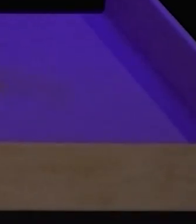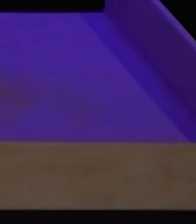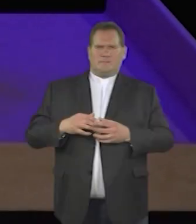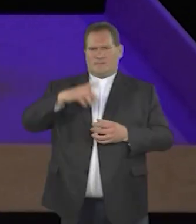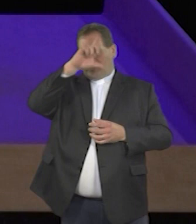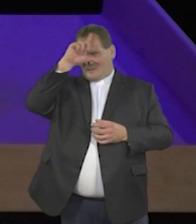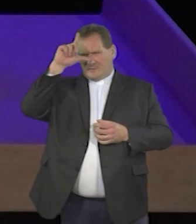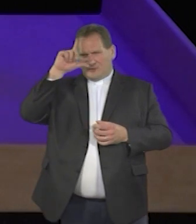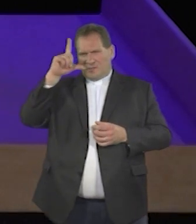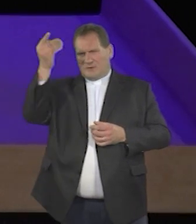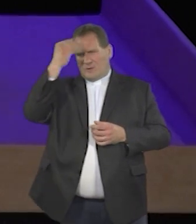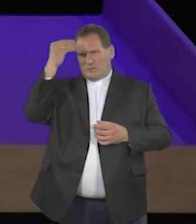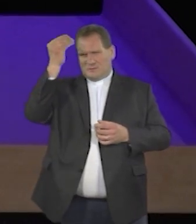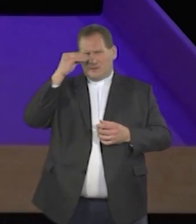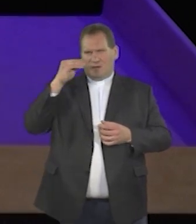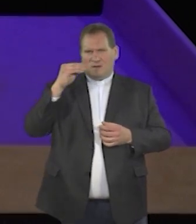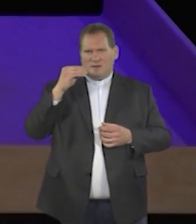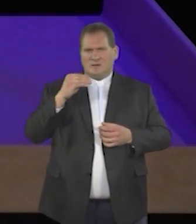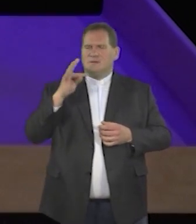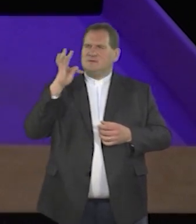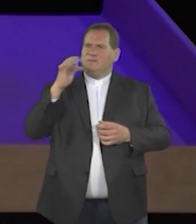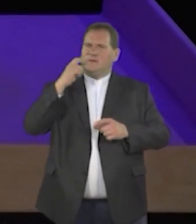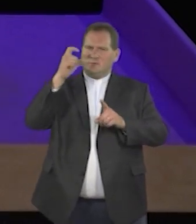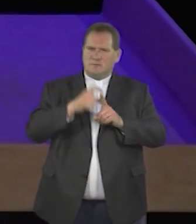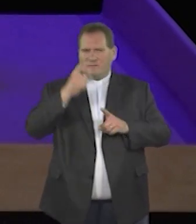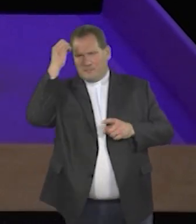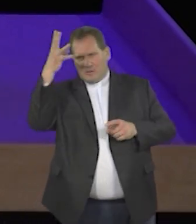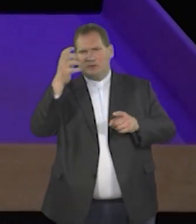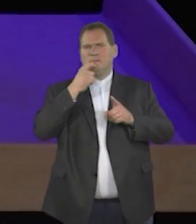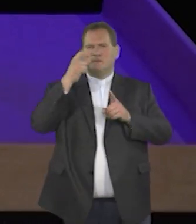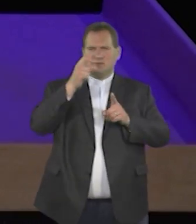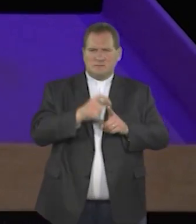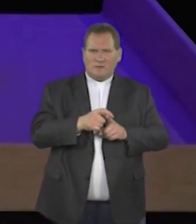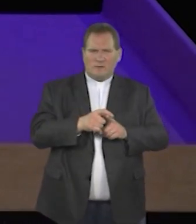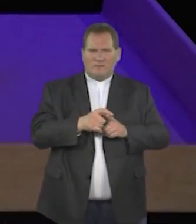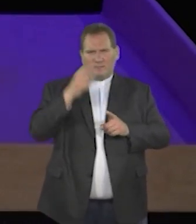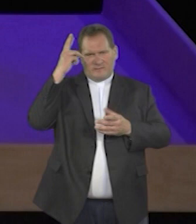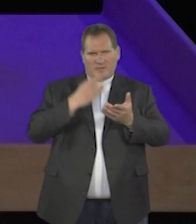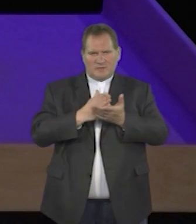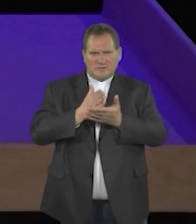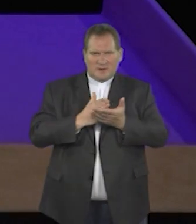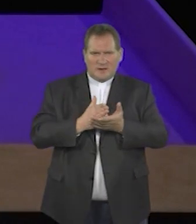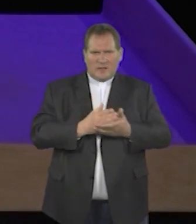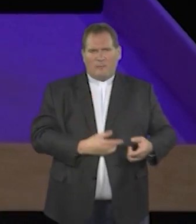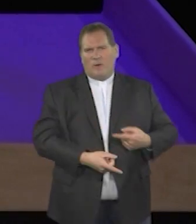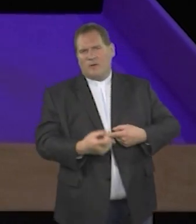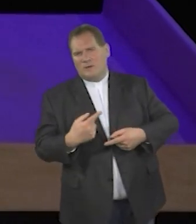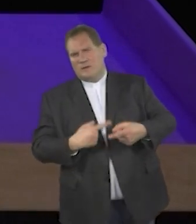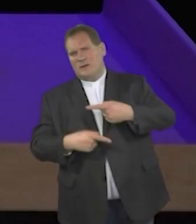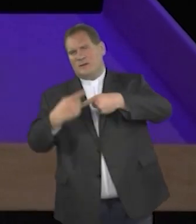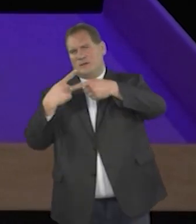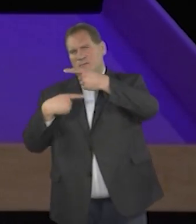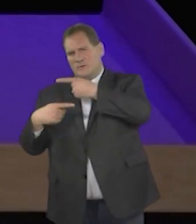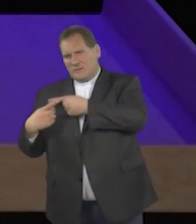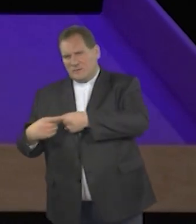się liczyli, z dobrym słowem, mądrym słowem, bo w szczerość wierzyli. Pokolenia